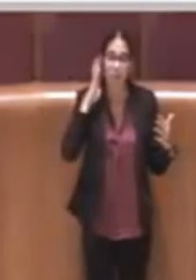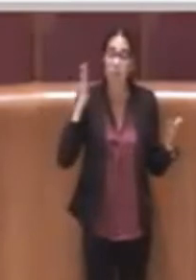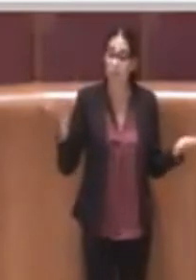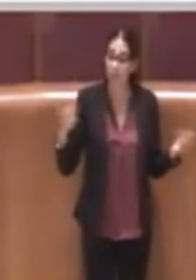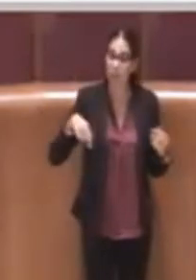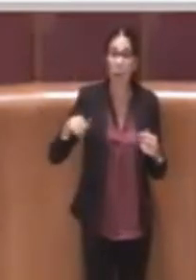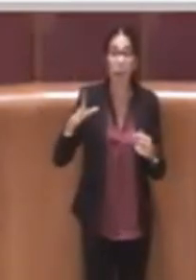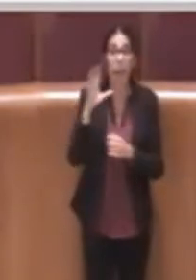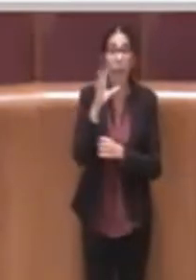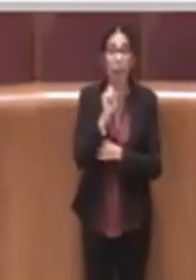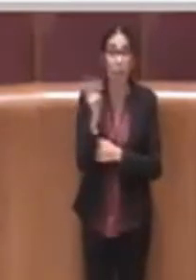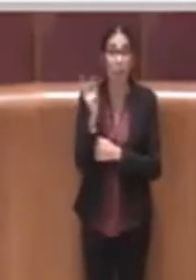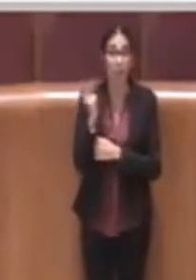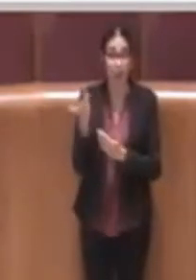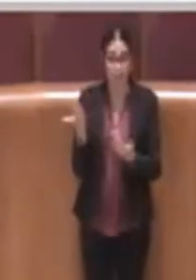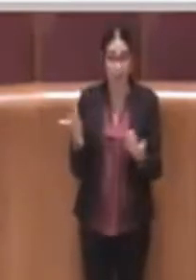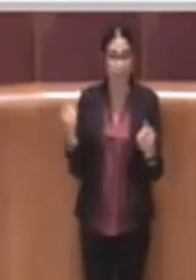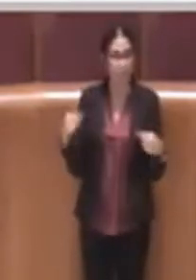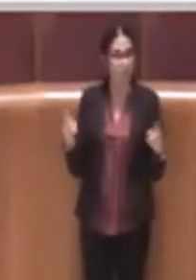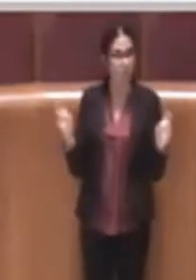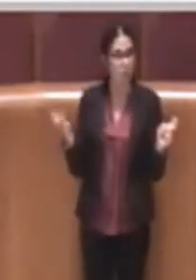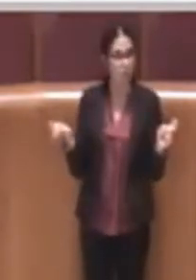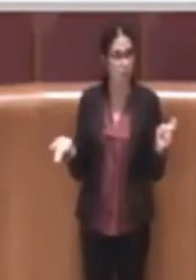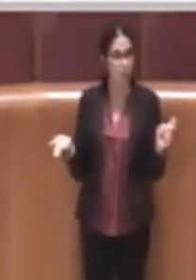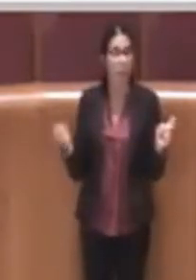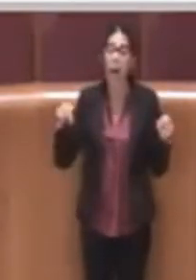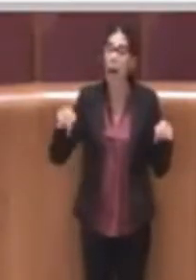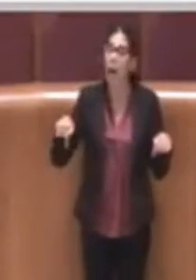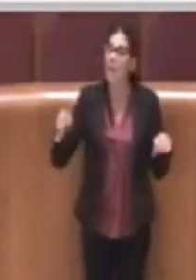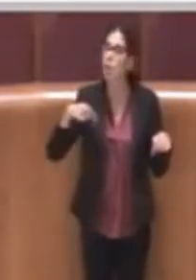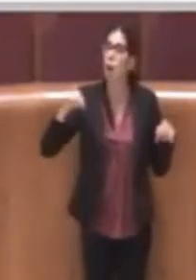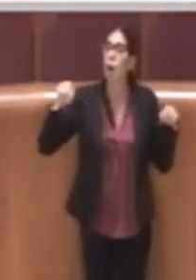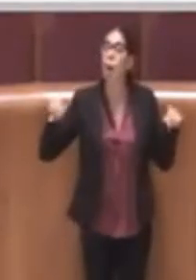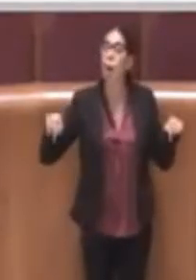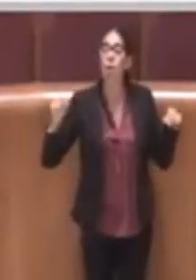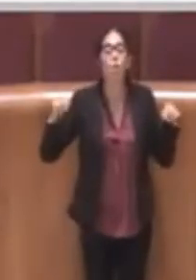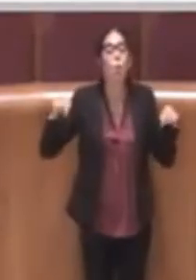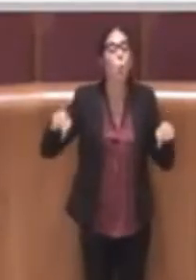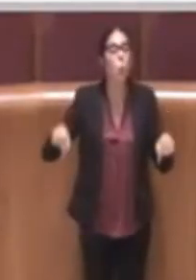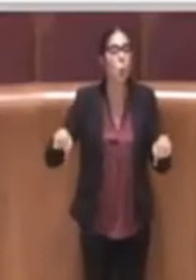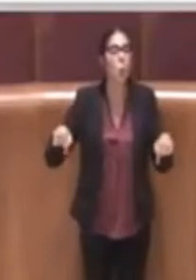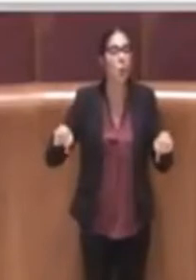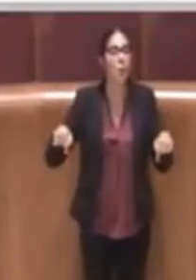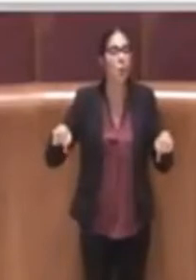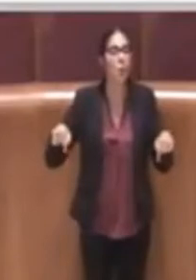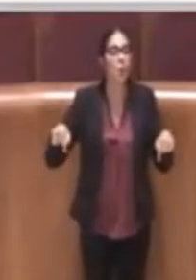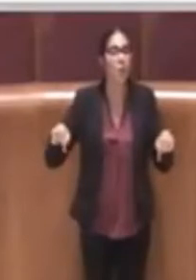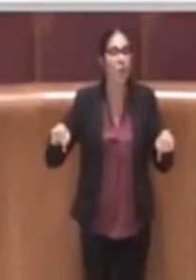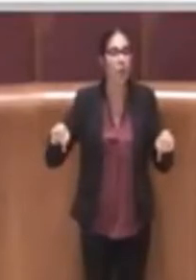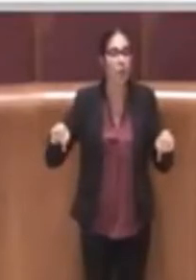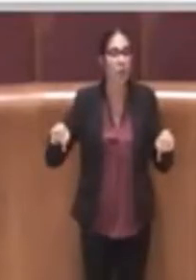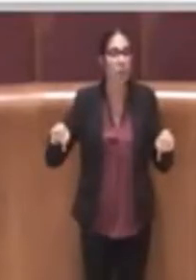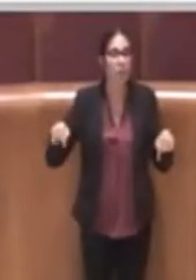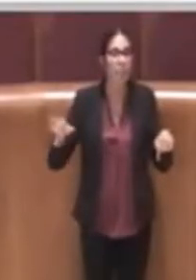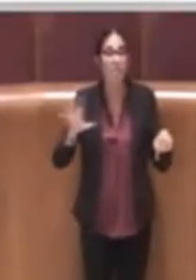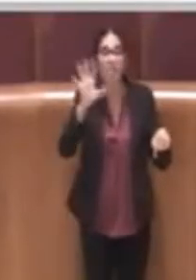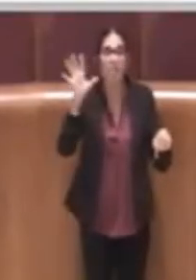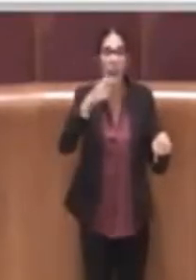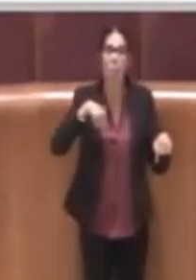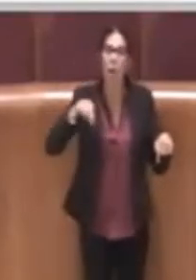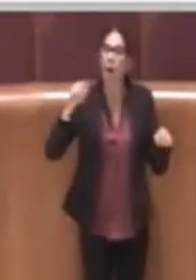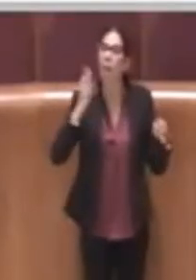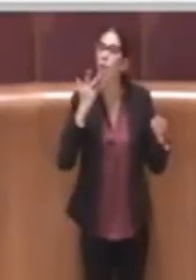conto di che cosa vogliamo parlare? Che noi adesso siamo qui oggi, siamo entrati nella perversione che oggi siamo qui a discutere